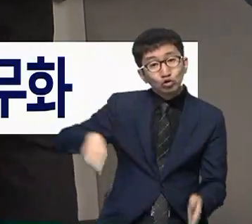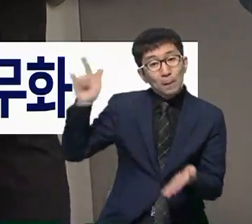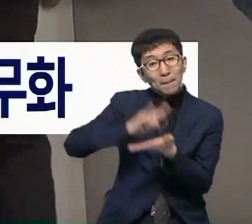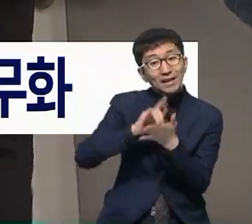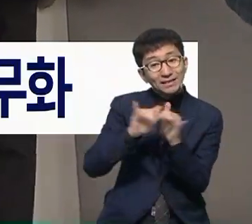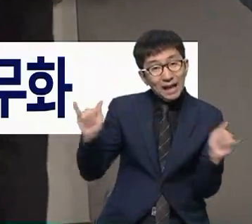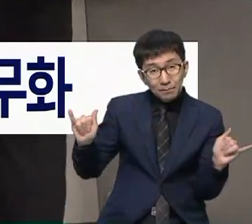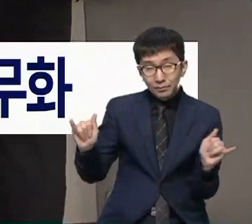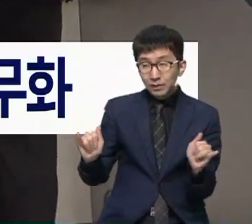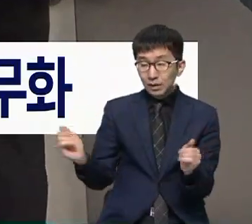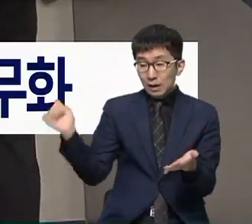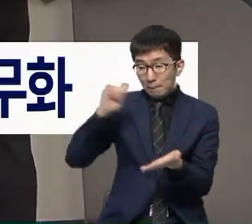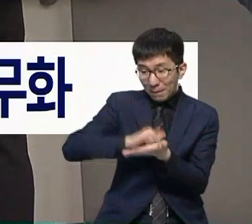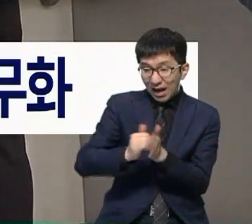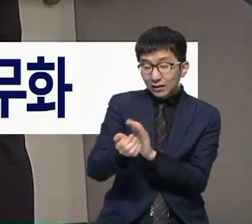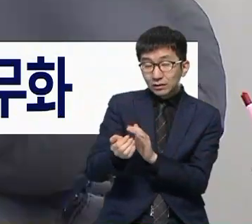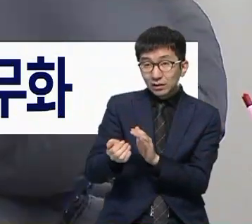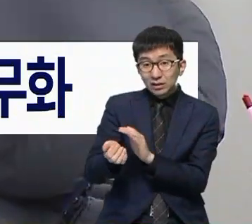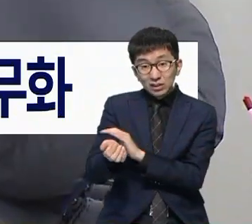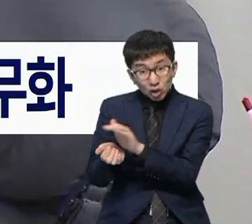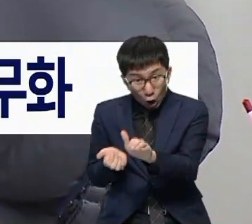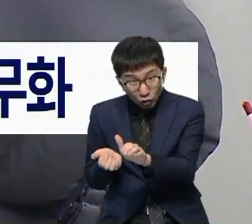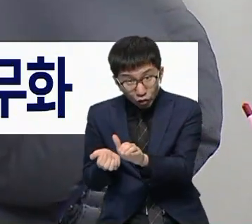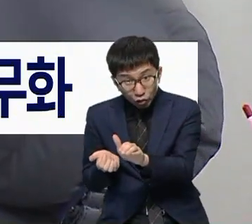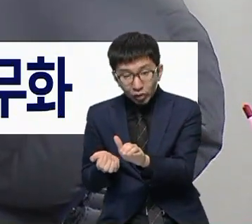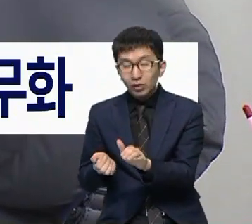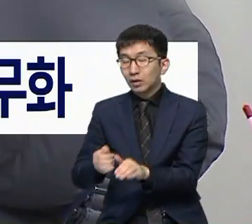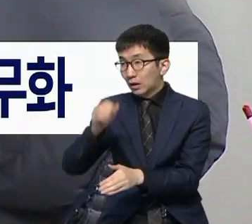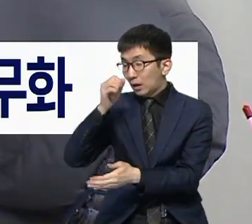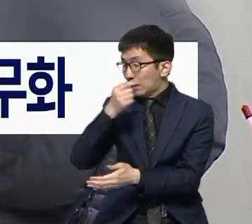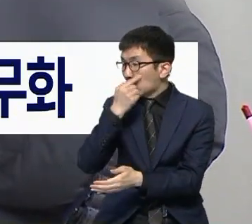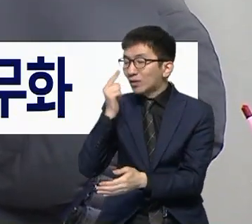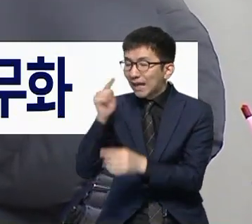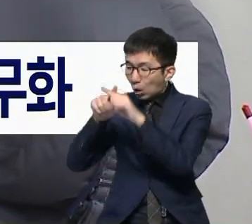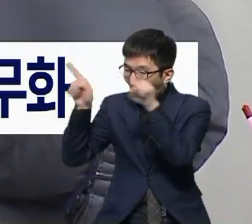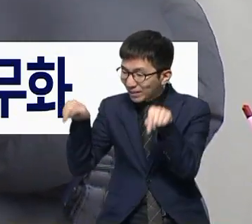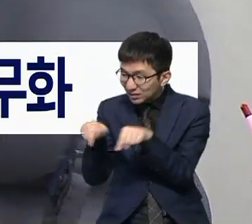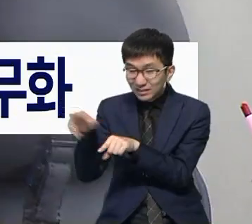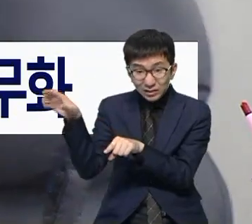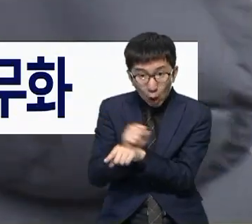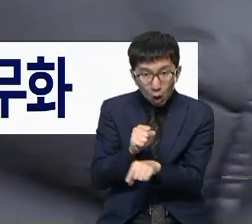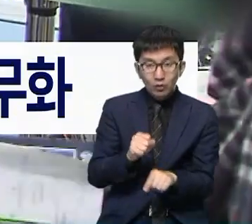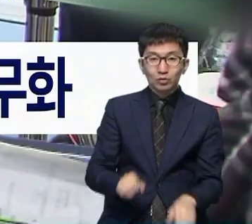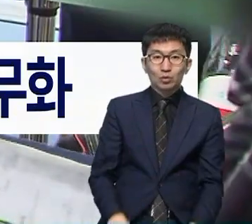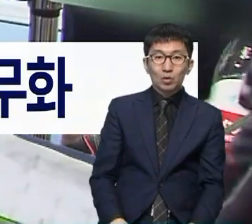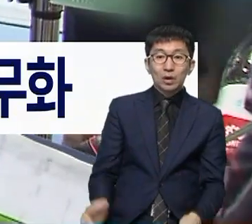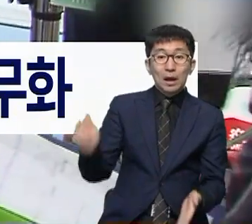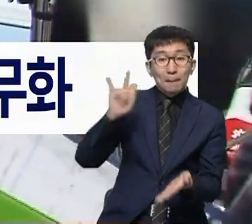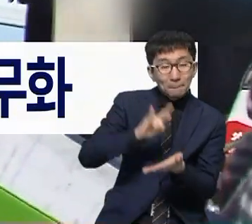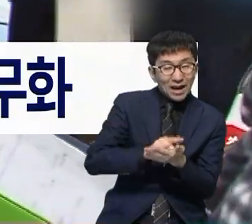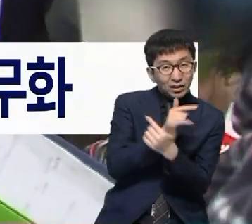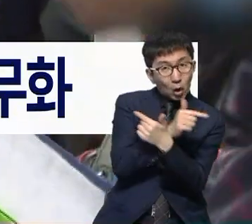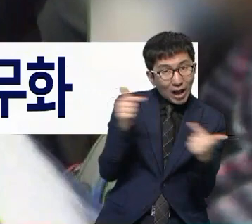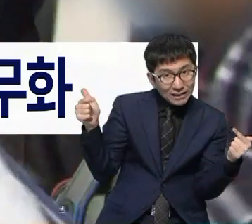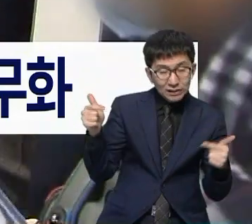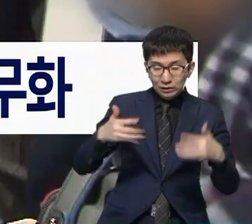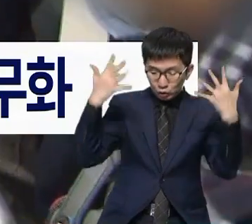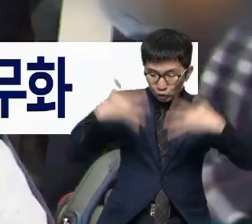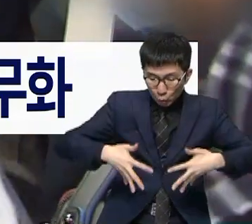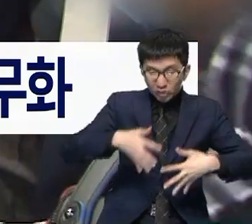탑승 전 48시간 이내 PCR 또는 24시간 내 의료진 신속 항원 검사 음성 확인서 제출도